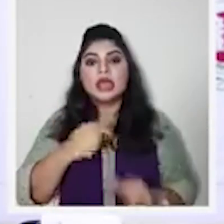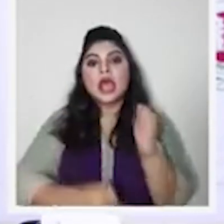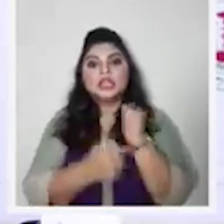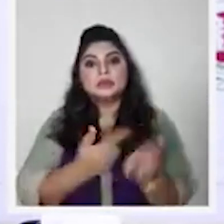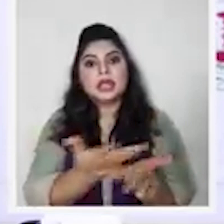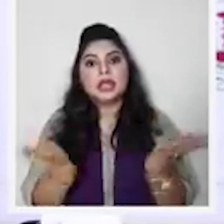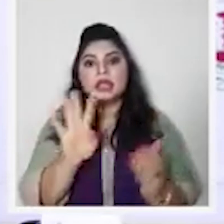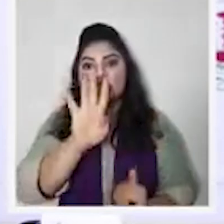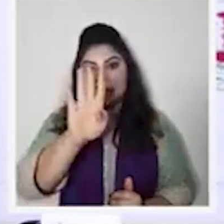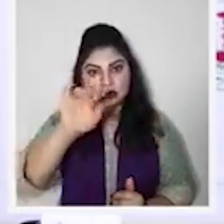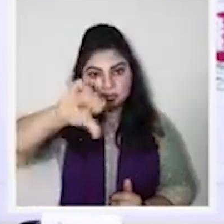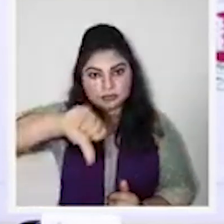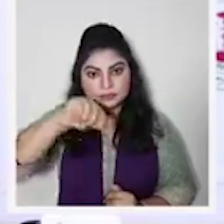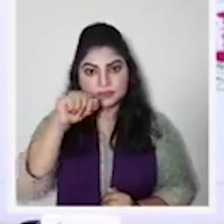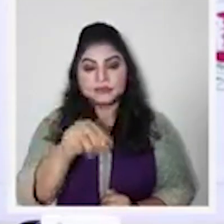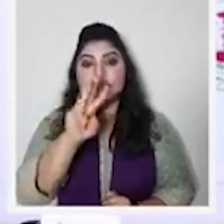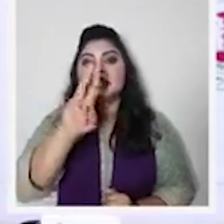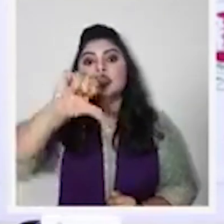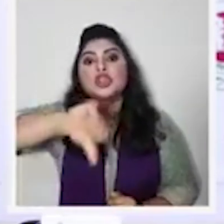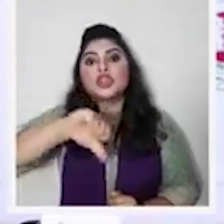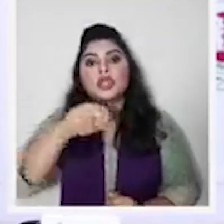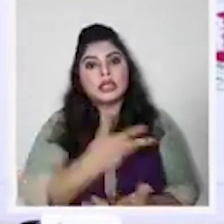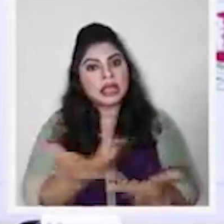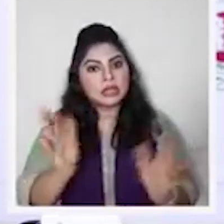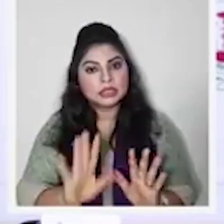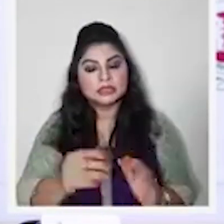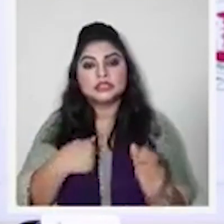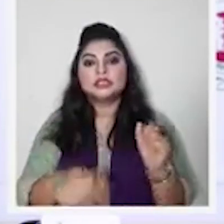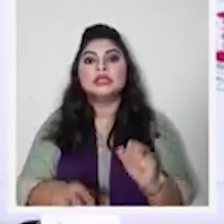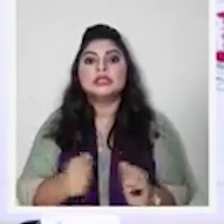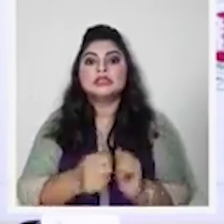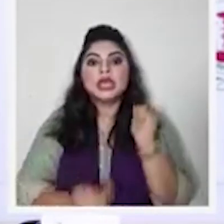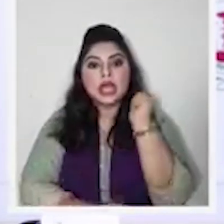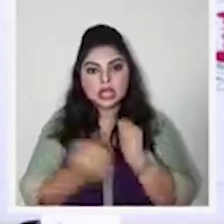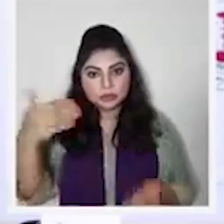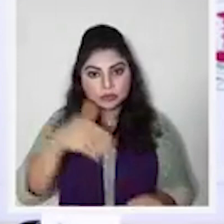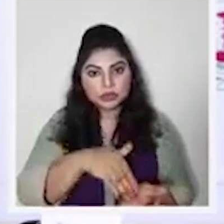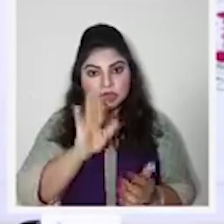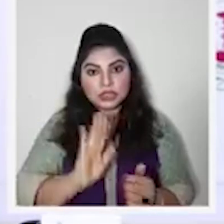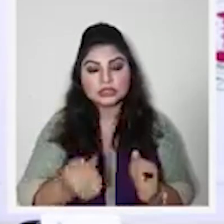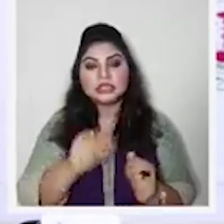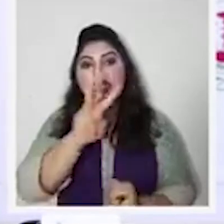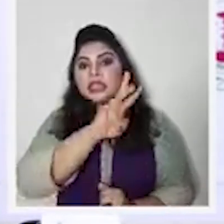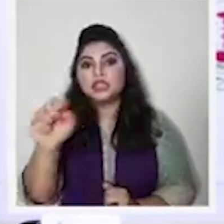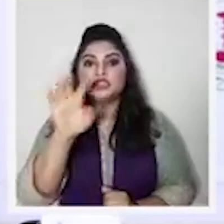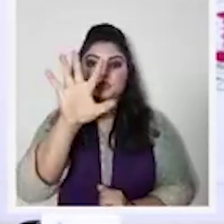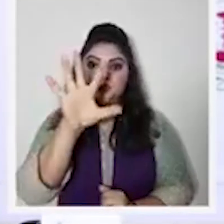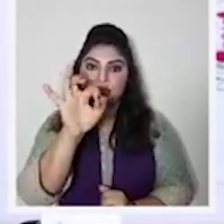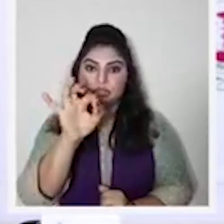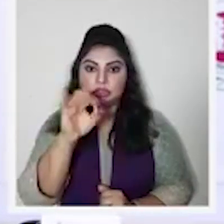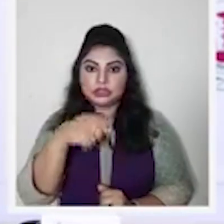4,293টি। ঢাকা মহানগরীতে আইসিইউ শয্যায় রোগী আছেন 103 জন এবং খালি আছে 39টি। চট্টগ্রাম